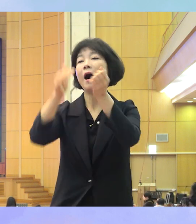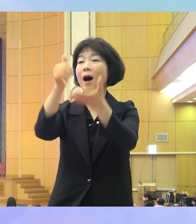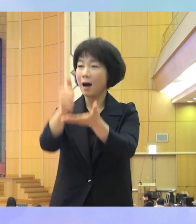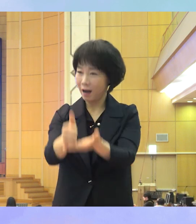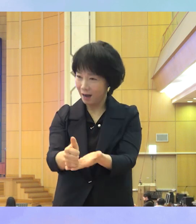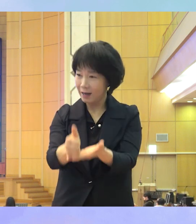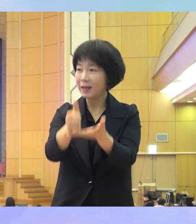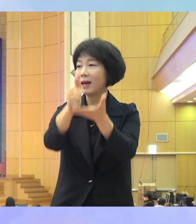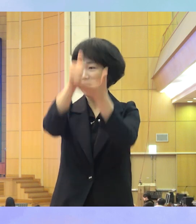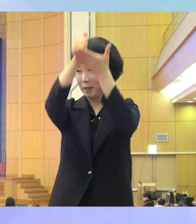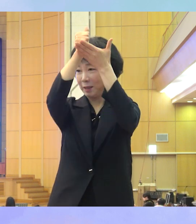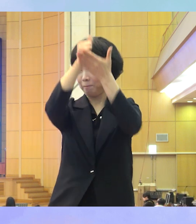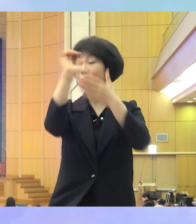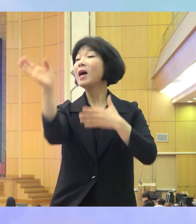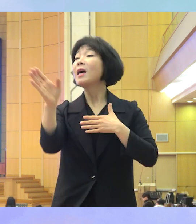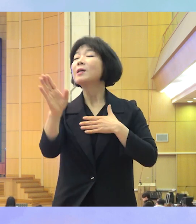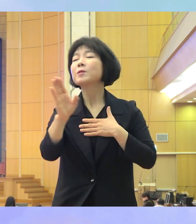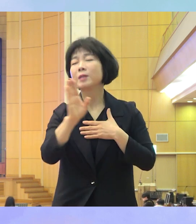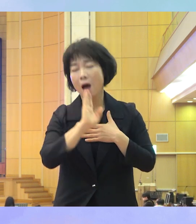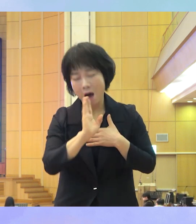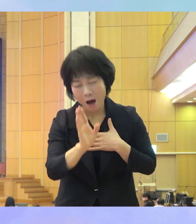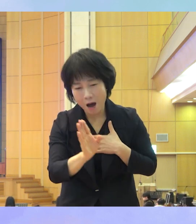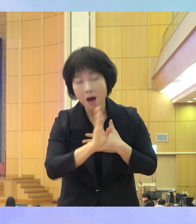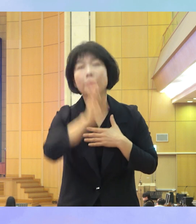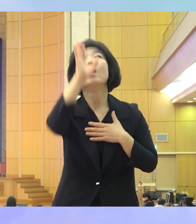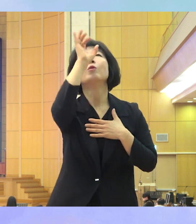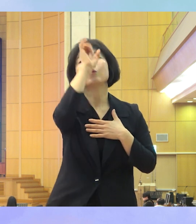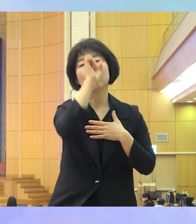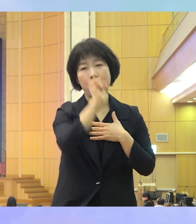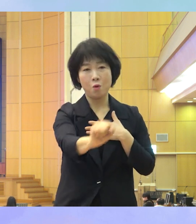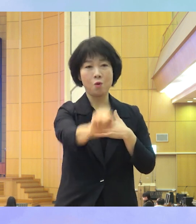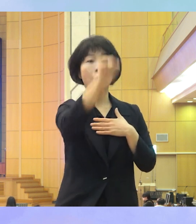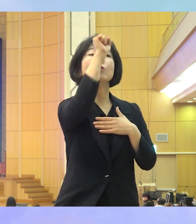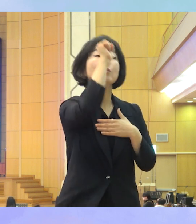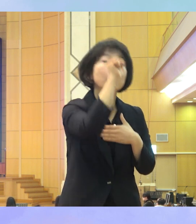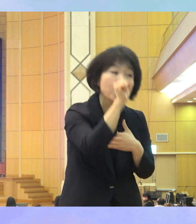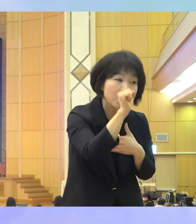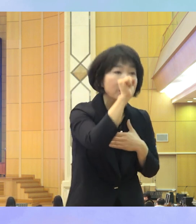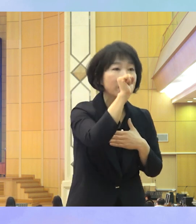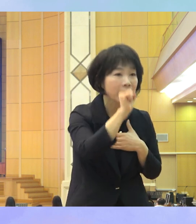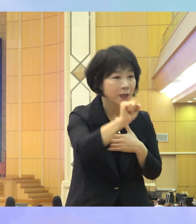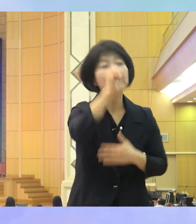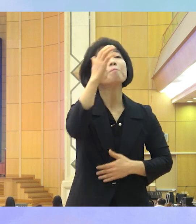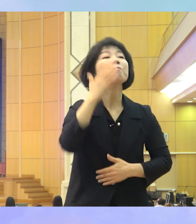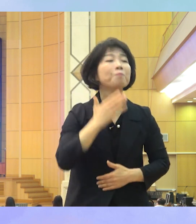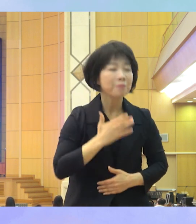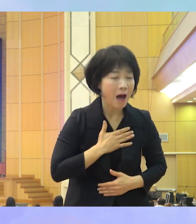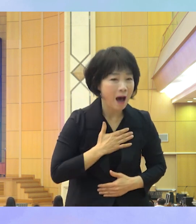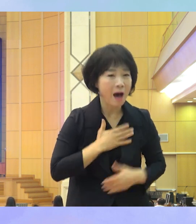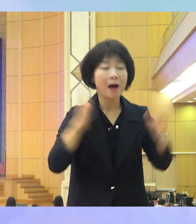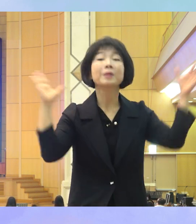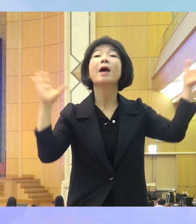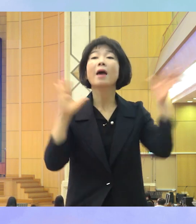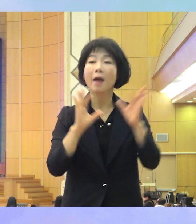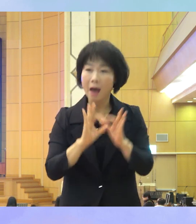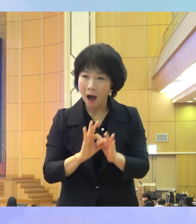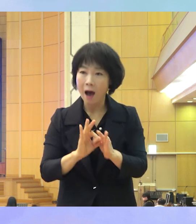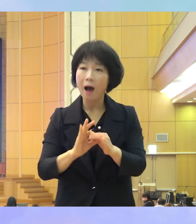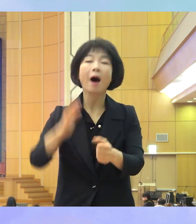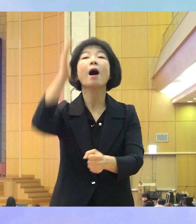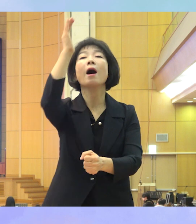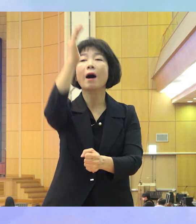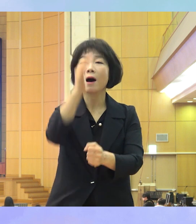좋으신 하나님, 참 좋으신